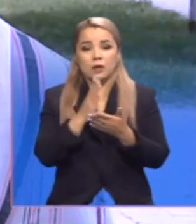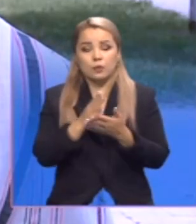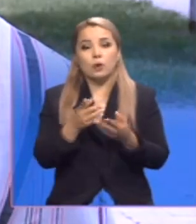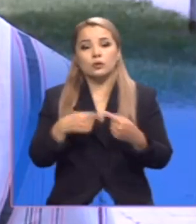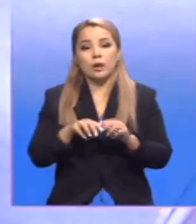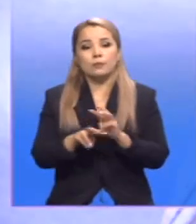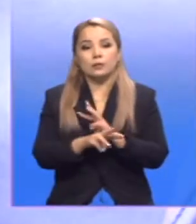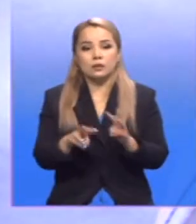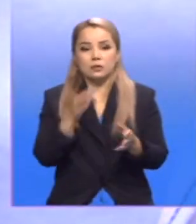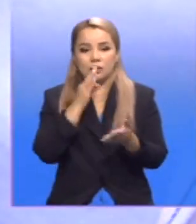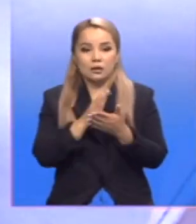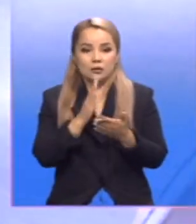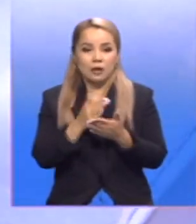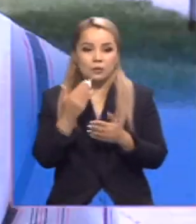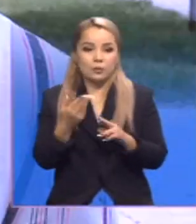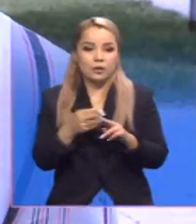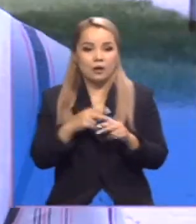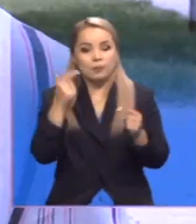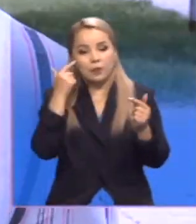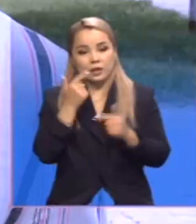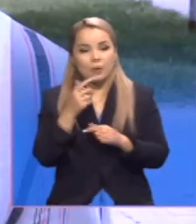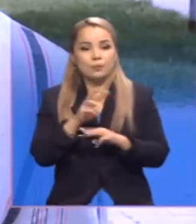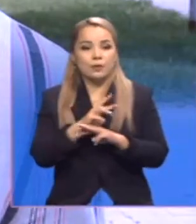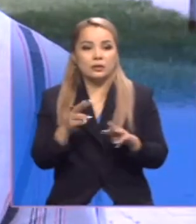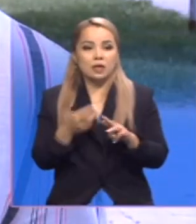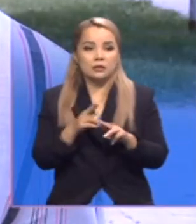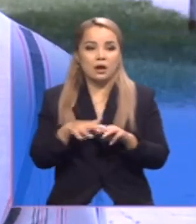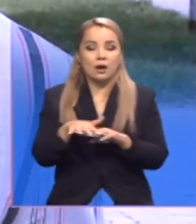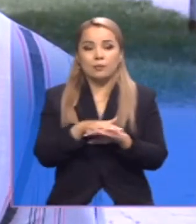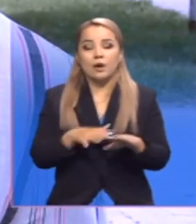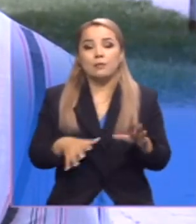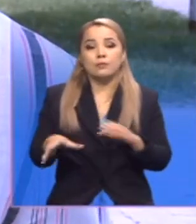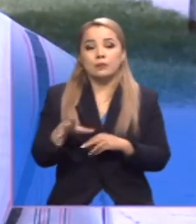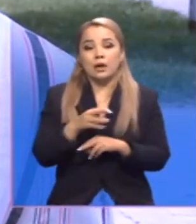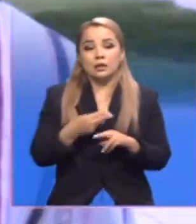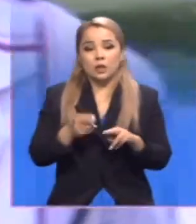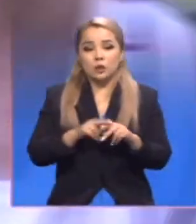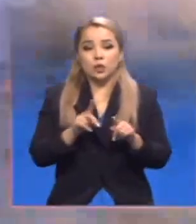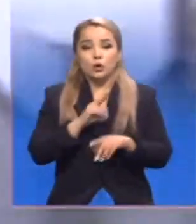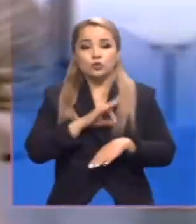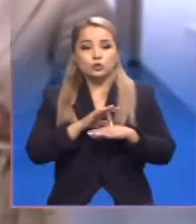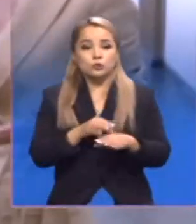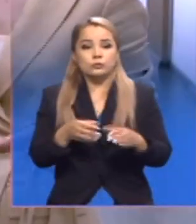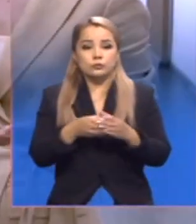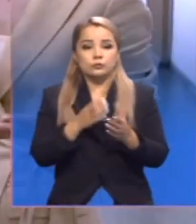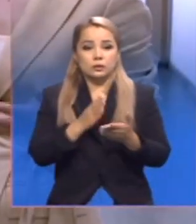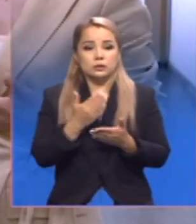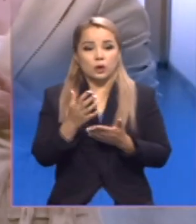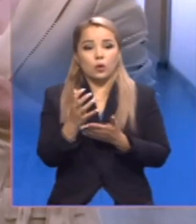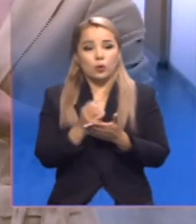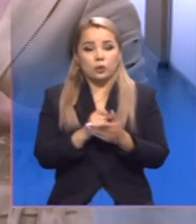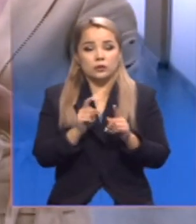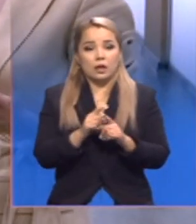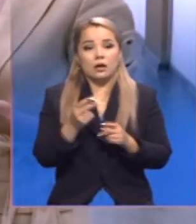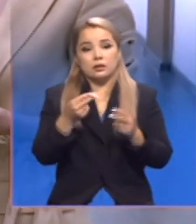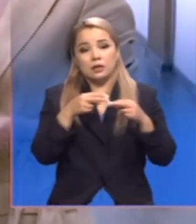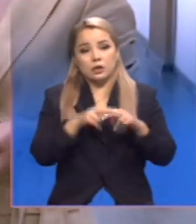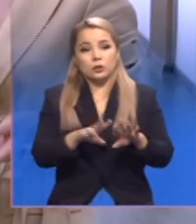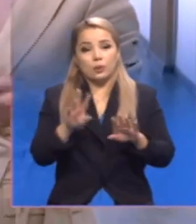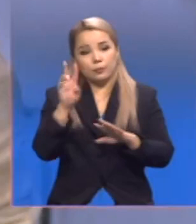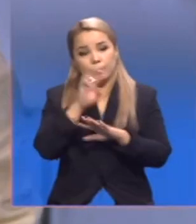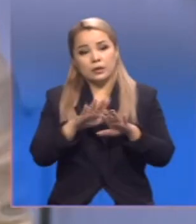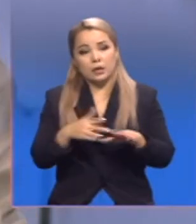әлеуметтік министрліктің жұмысын істеп отыр. Білім және ғылым, былай қарасаңыз, бәрі өзінің функциялары бар. Ал қордағылар қаражат тек